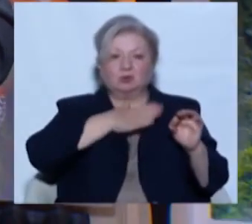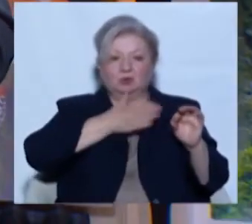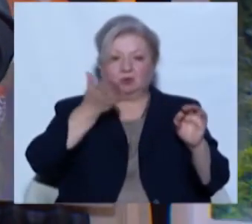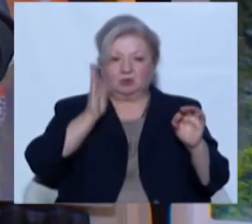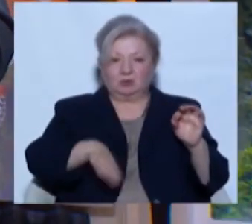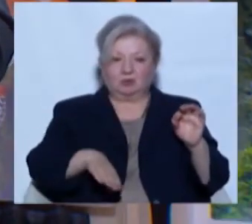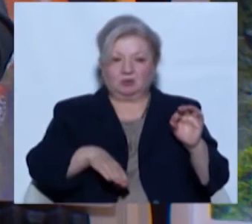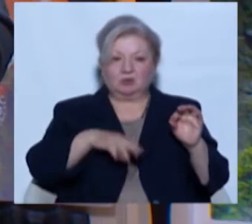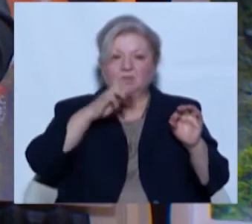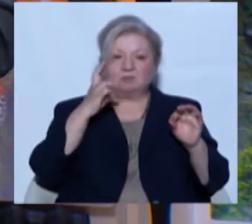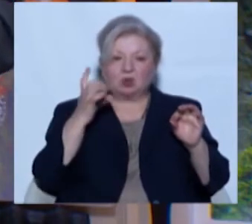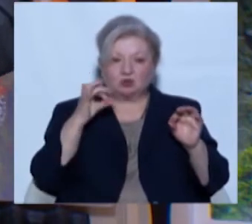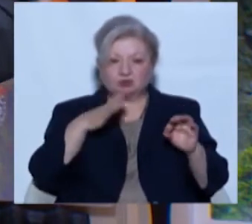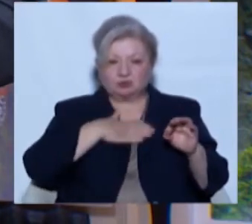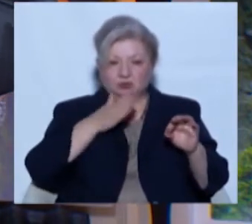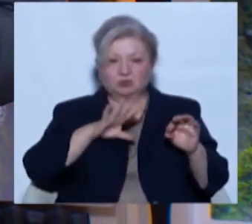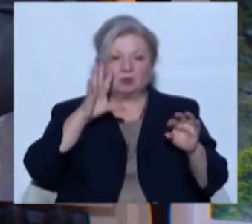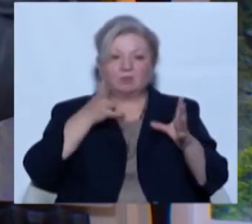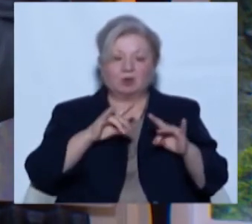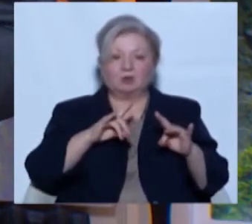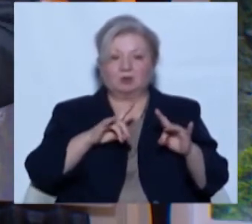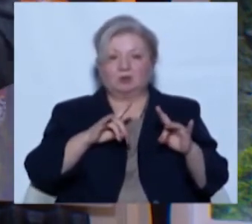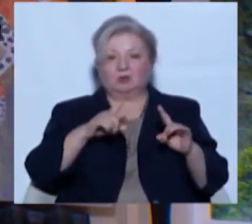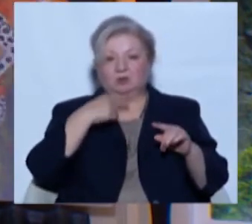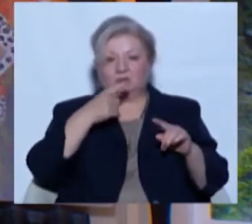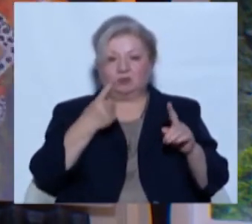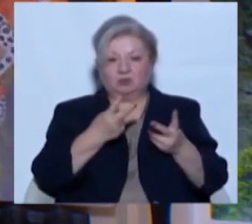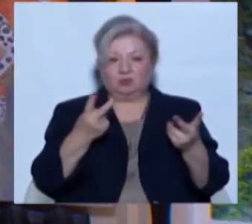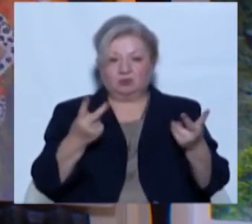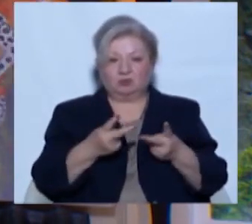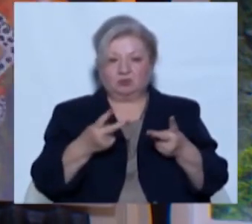გარდაიცვალა მილოშევიჩი, მაგრამ უნდა ითქვას, რომ